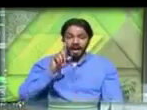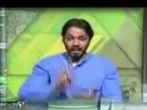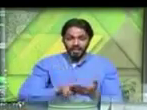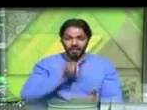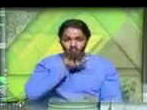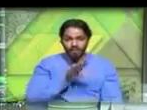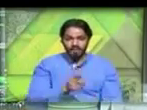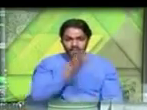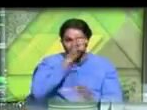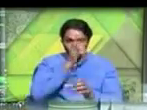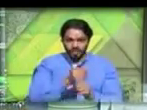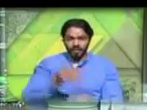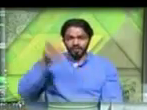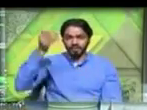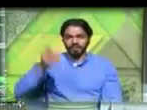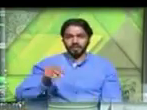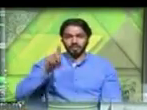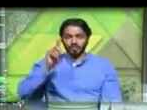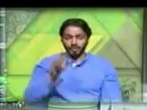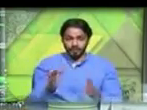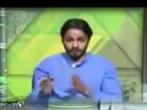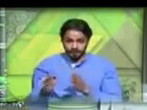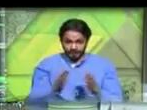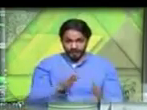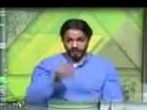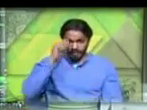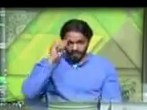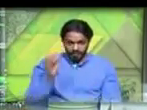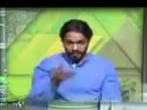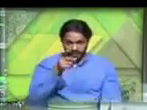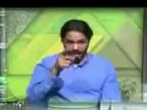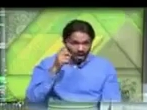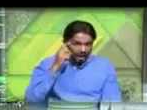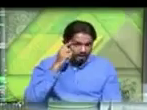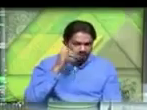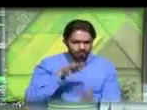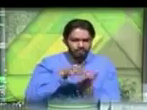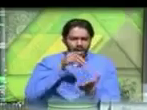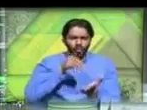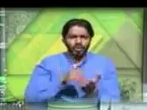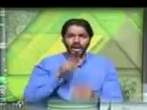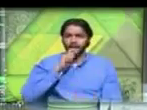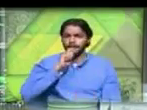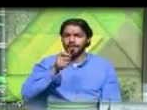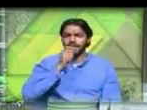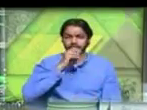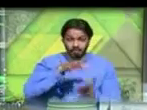منذ اللقاءات الأولى في هذا البرنامج نؤصل لواقع الدعوة الحالي